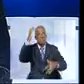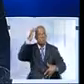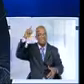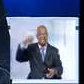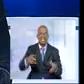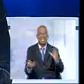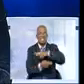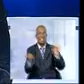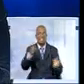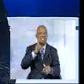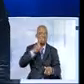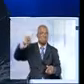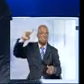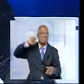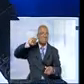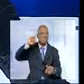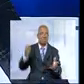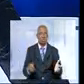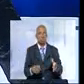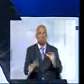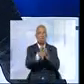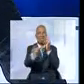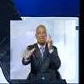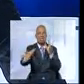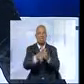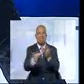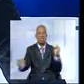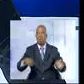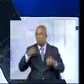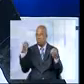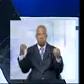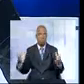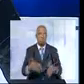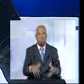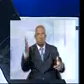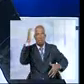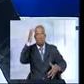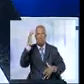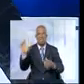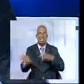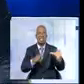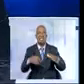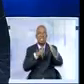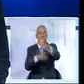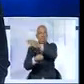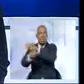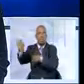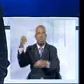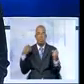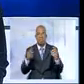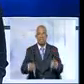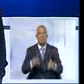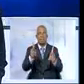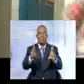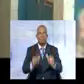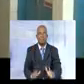la fièvre jaune, la rougeole et le choléra, cause de nombreux décès, surtout en Afrique subsaharienne. Victorine